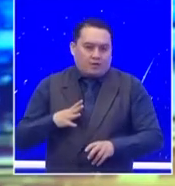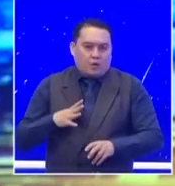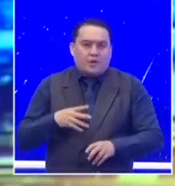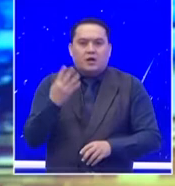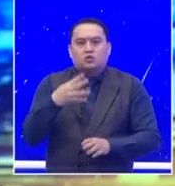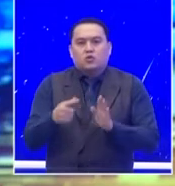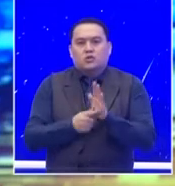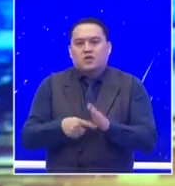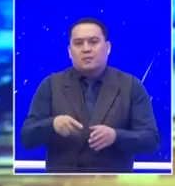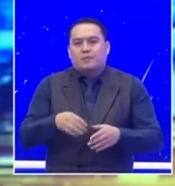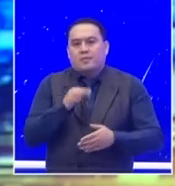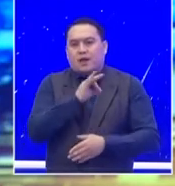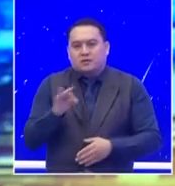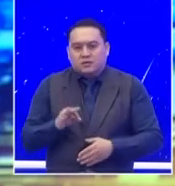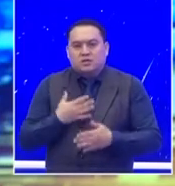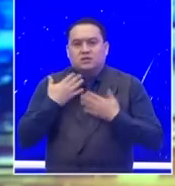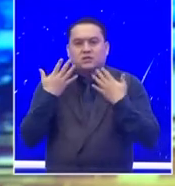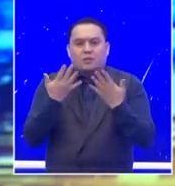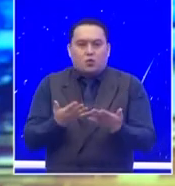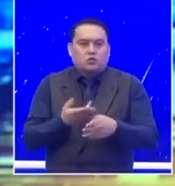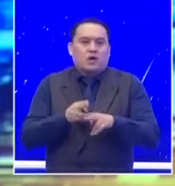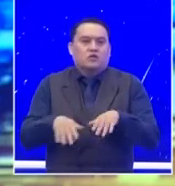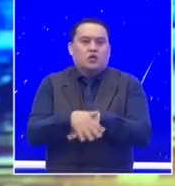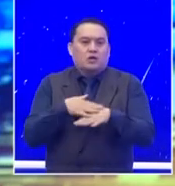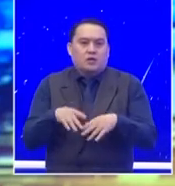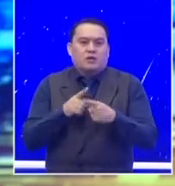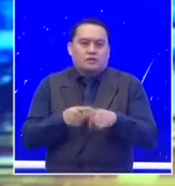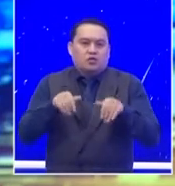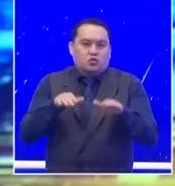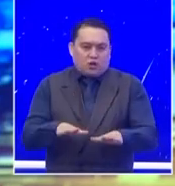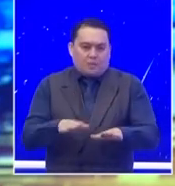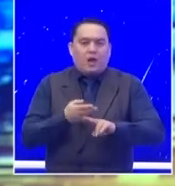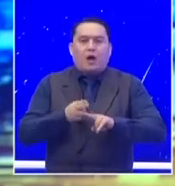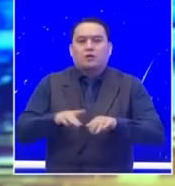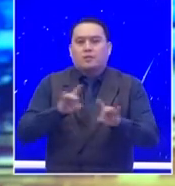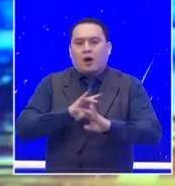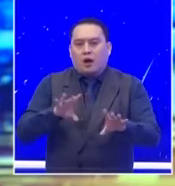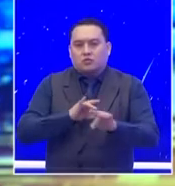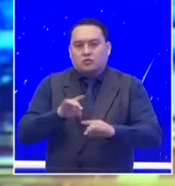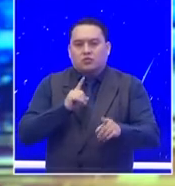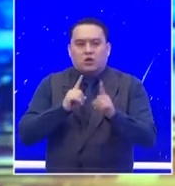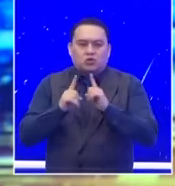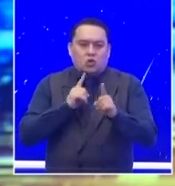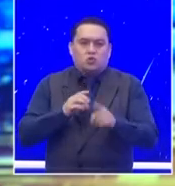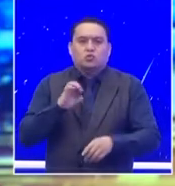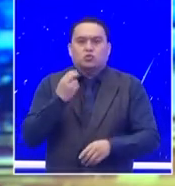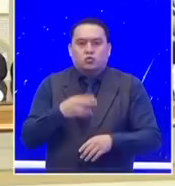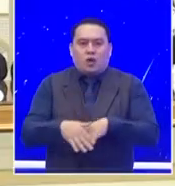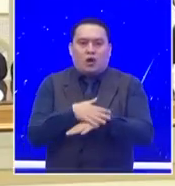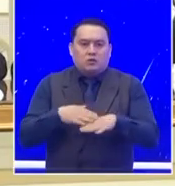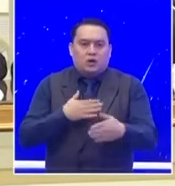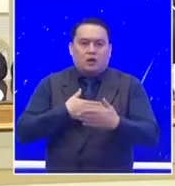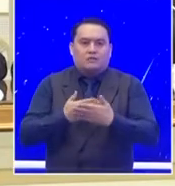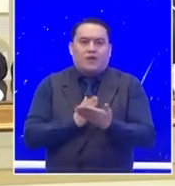Нур Отан. 47% запросов граждан нашли положительные решения. Об этом в кулуарах заседания Ассоциации